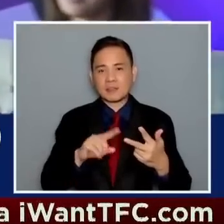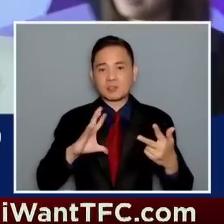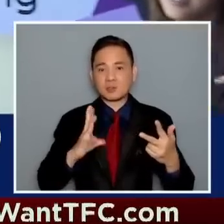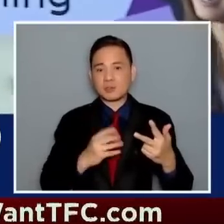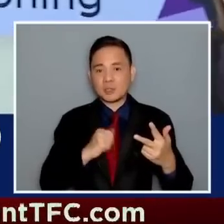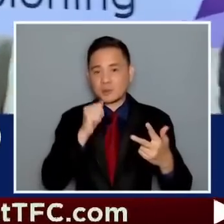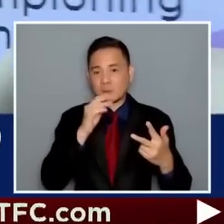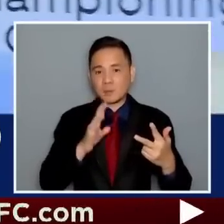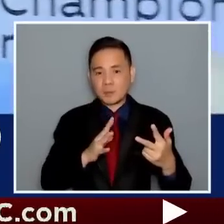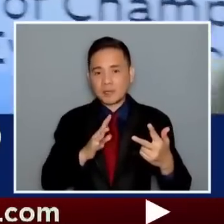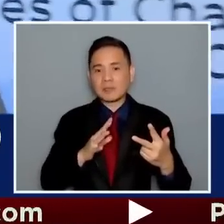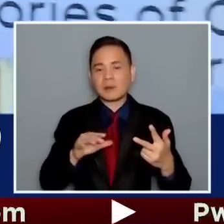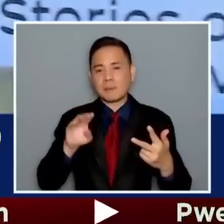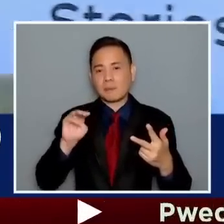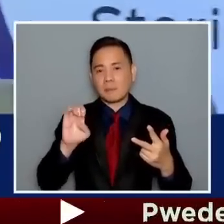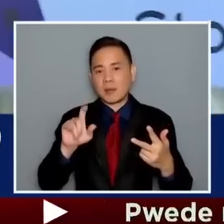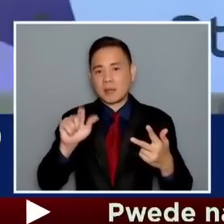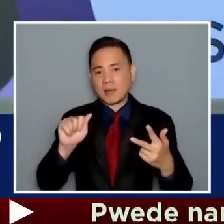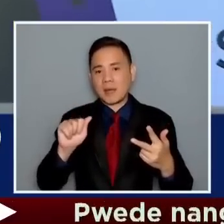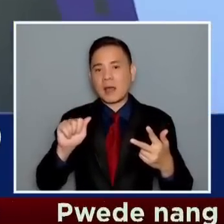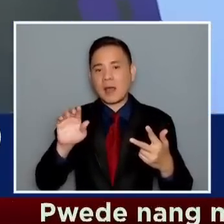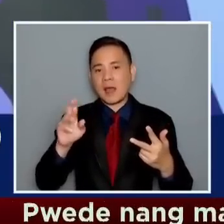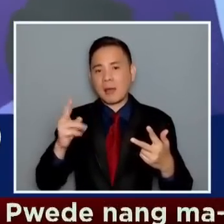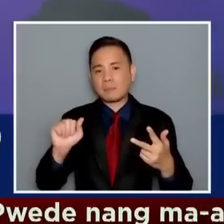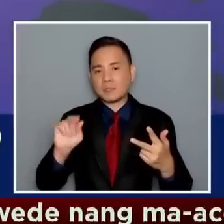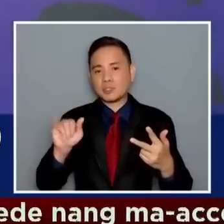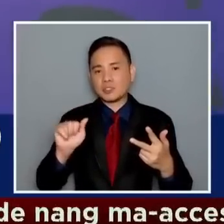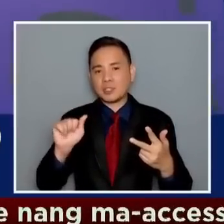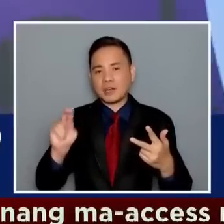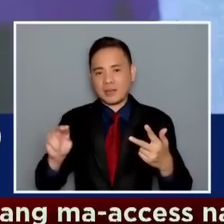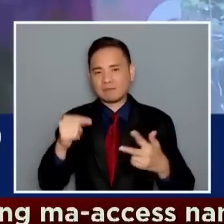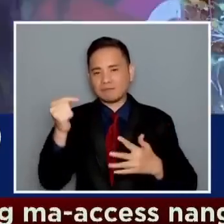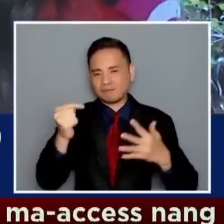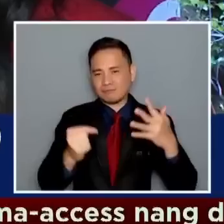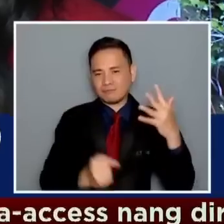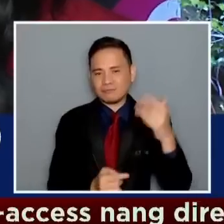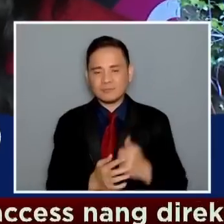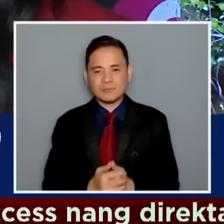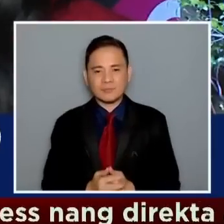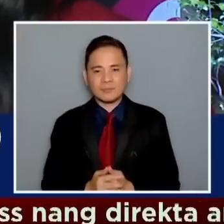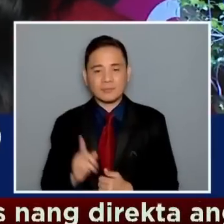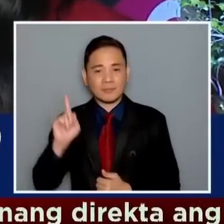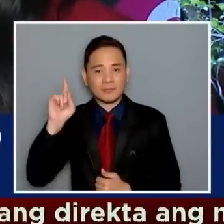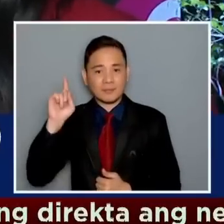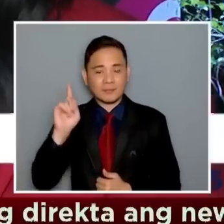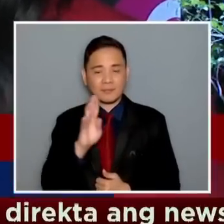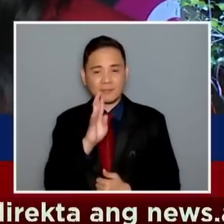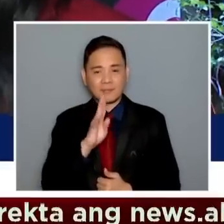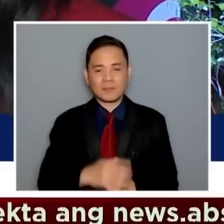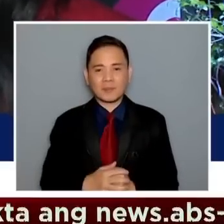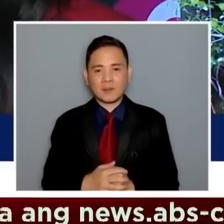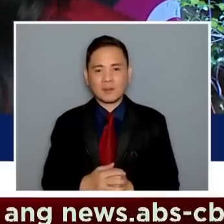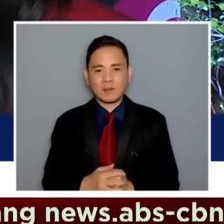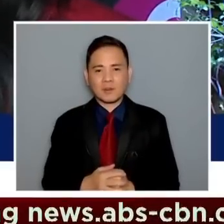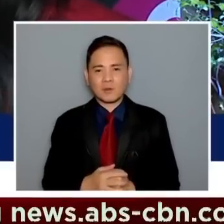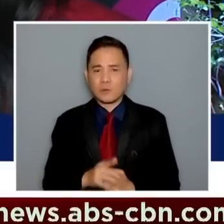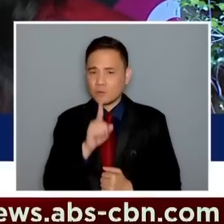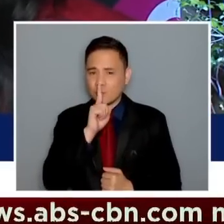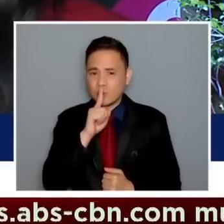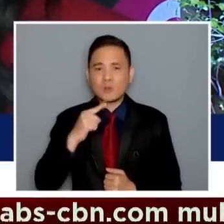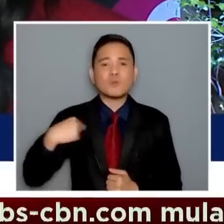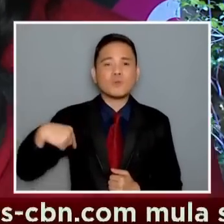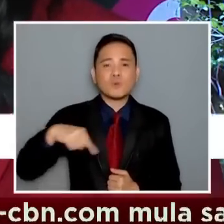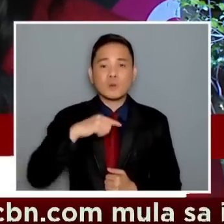2020 at speaker na si Mela Habijan, at iba pa. Like anyone else, we also dream, and we want this world